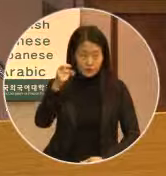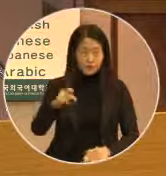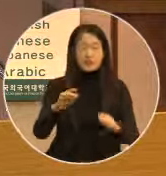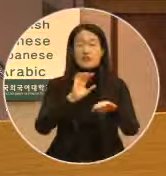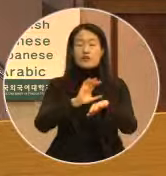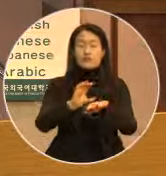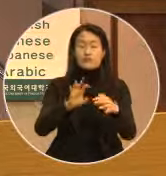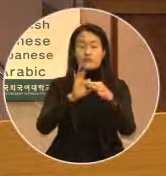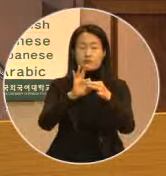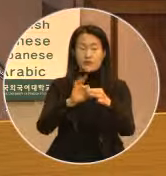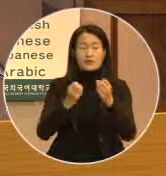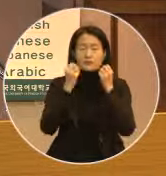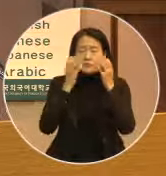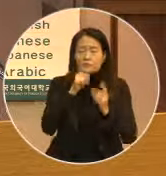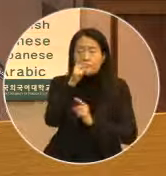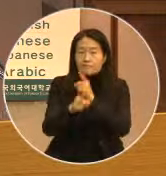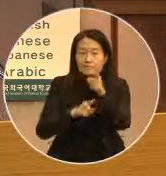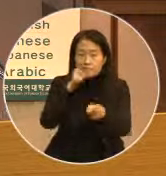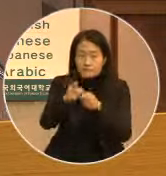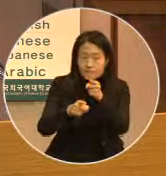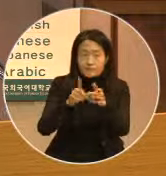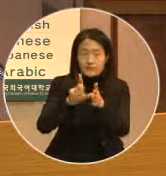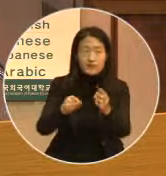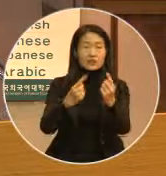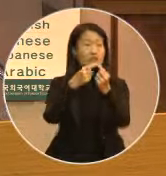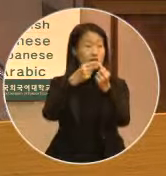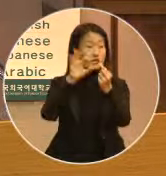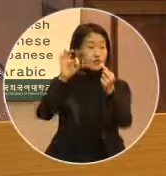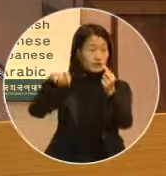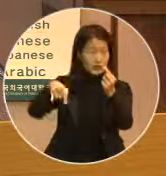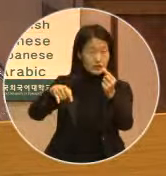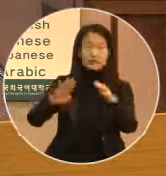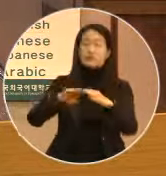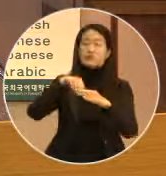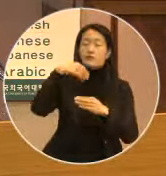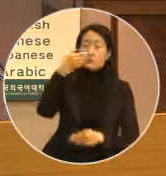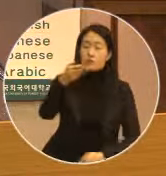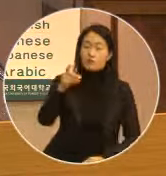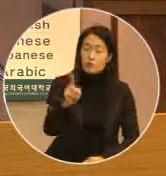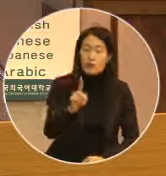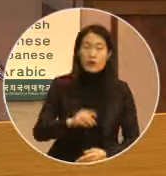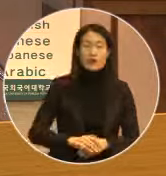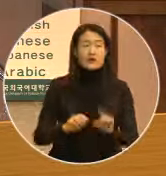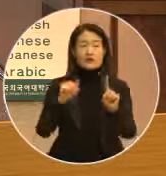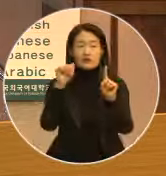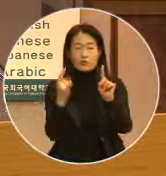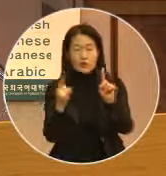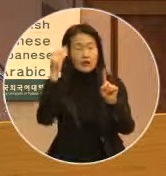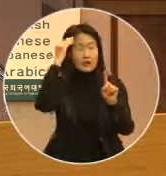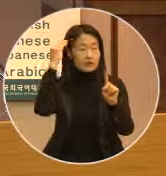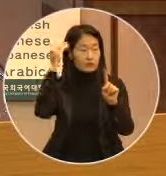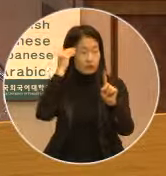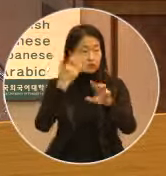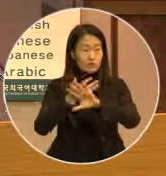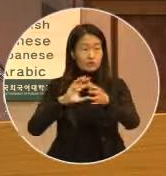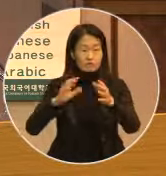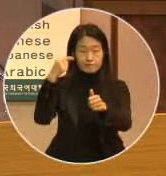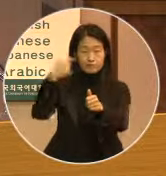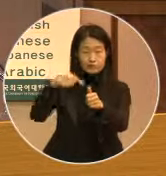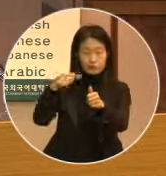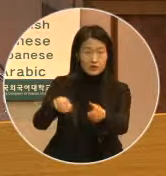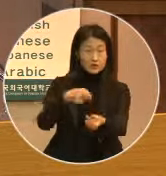대학교 신입생 등록률 1위를 차지하였으며 이른 해에는 제1회 대한민국 외국어